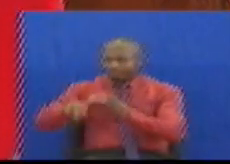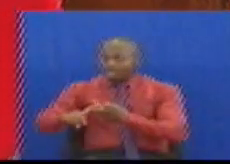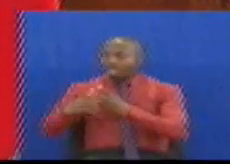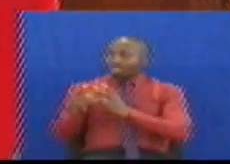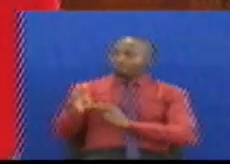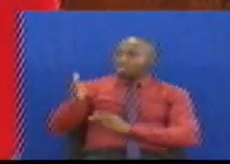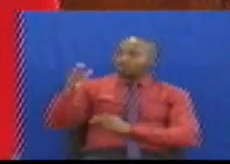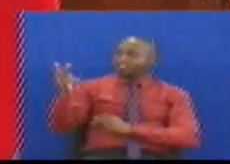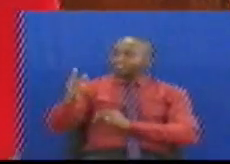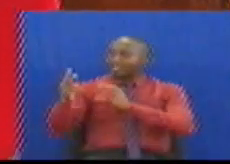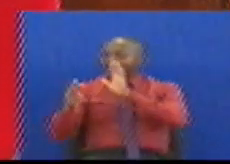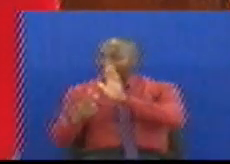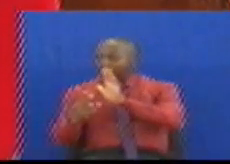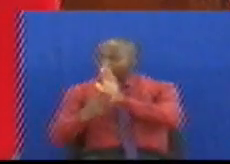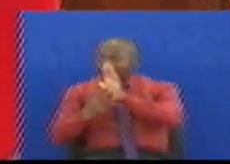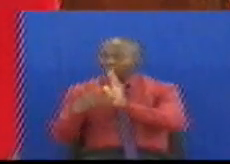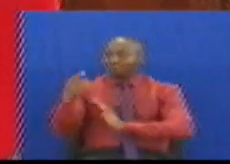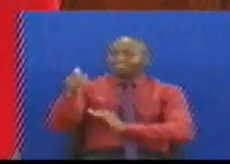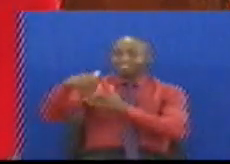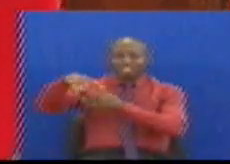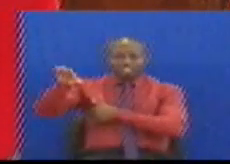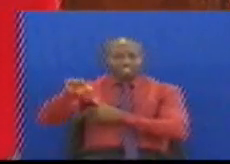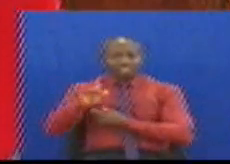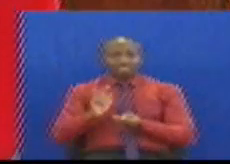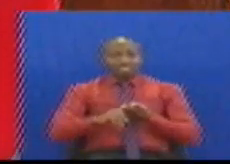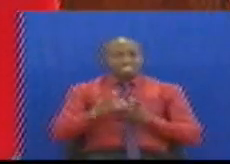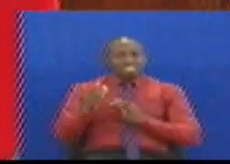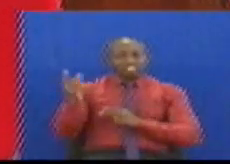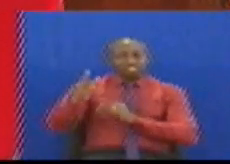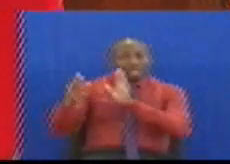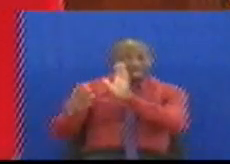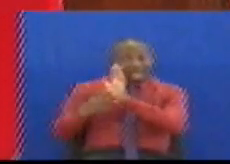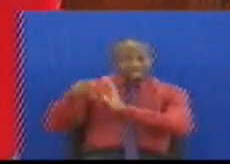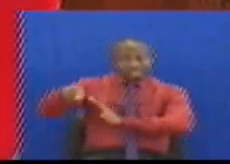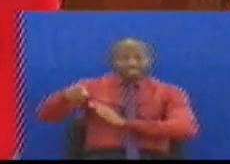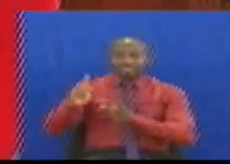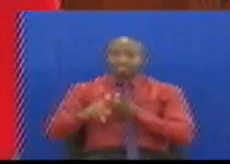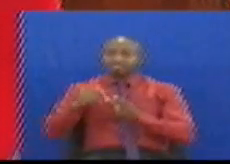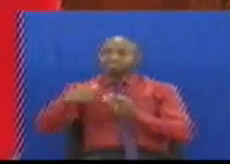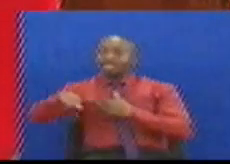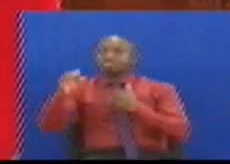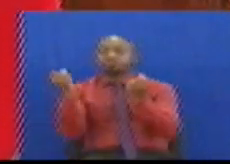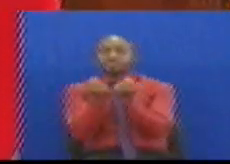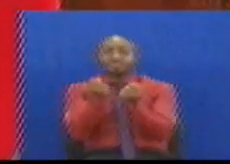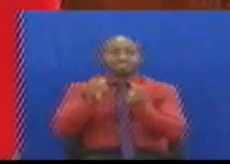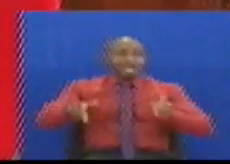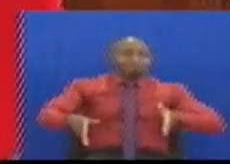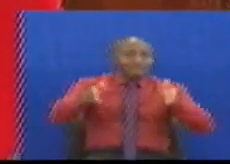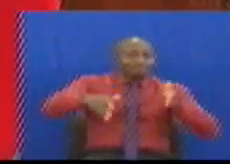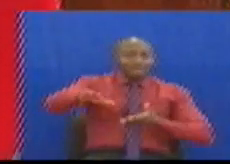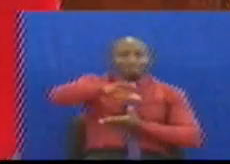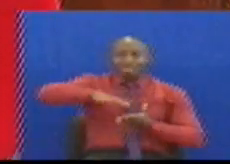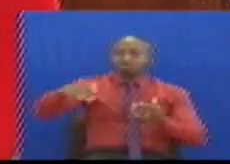bilioni 28 kwa fedha za nje. Hizi bilioni 28 ni zile za kwenda kutengeneza barabara katika maeneo